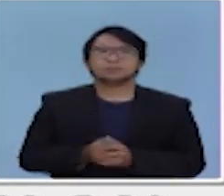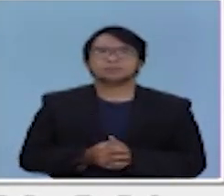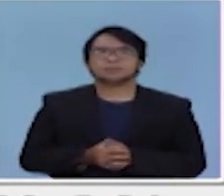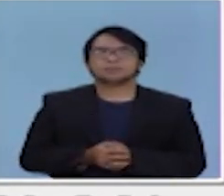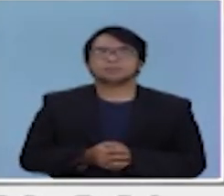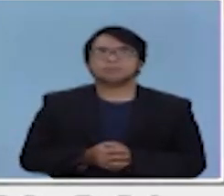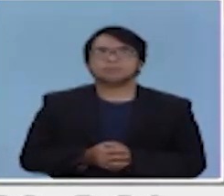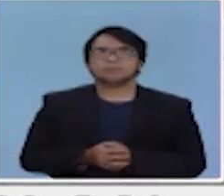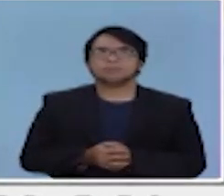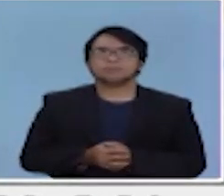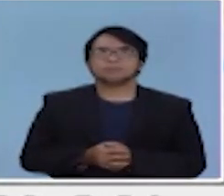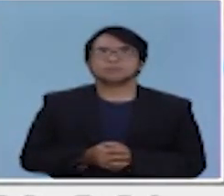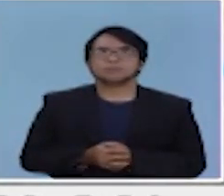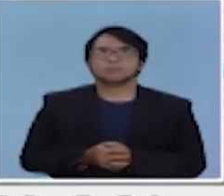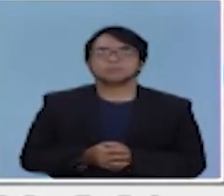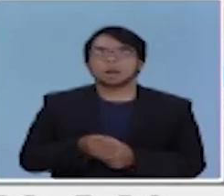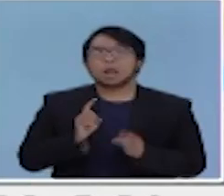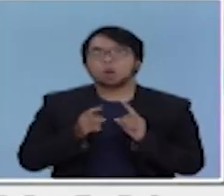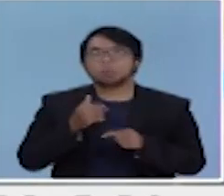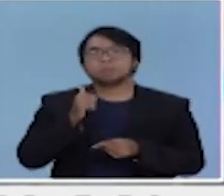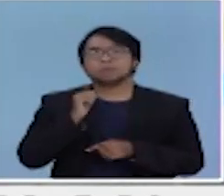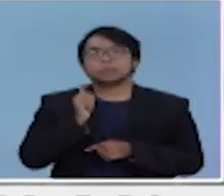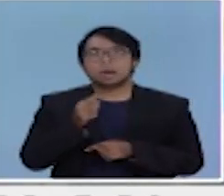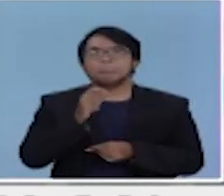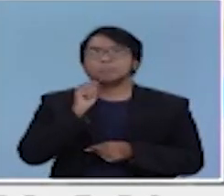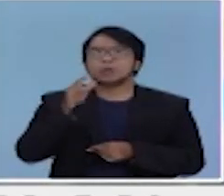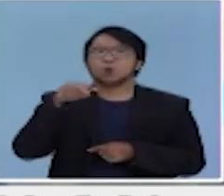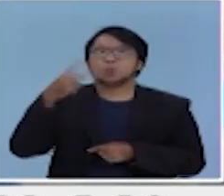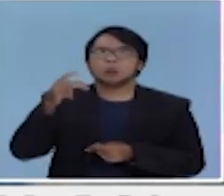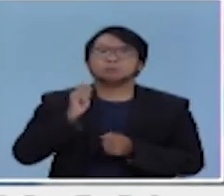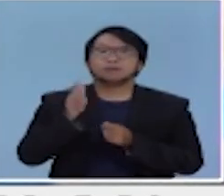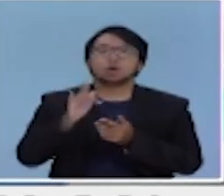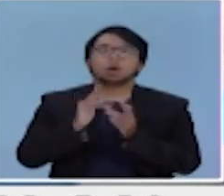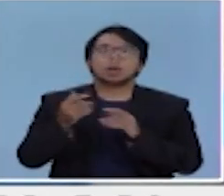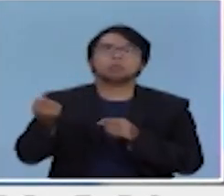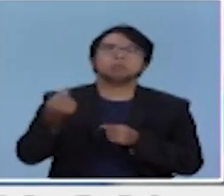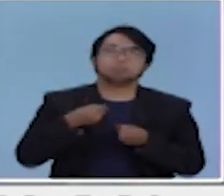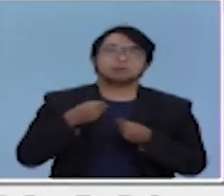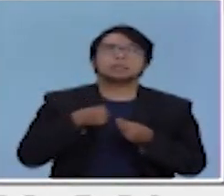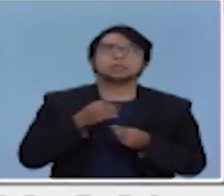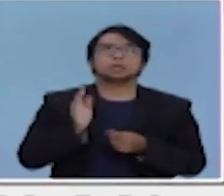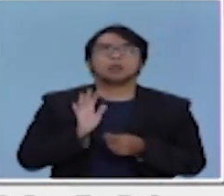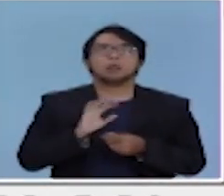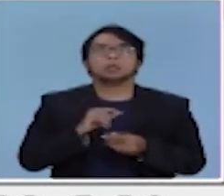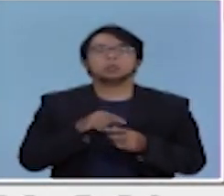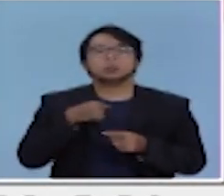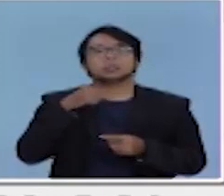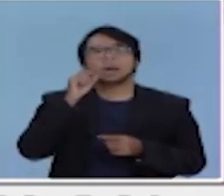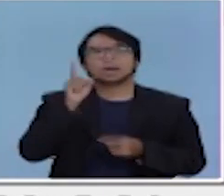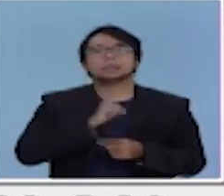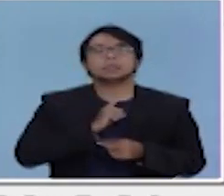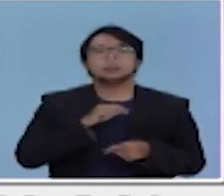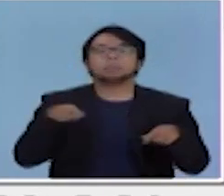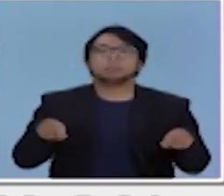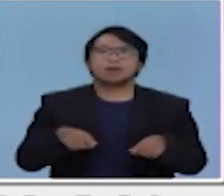itu kalau bisa enggak usah order dari luar jadi lebih sering masakin nasi sendiri hangatnya sendiri nanti dari orangtua